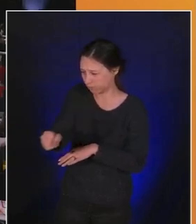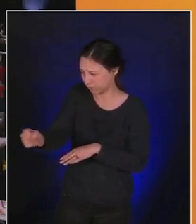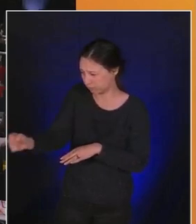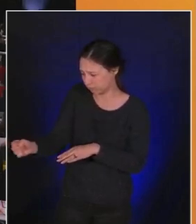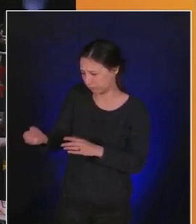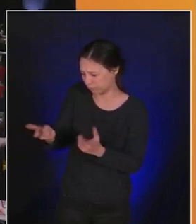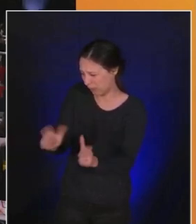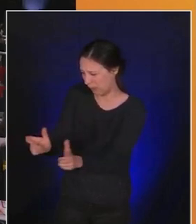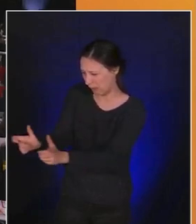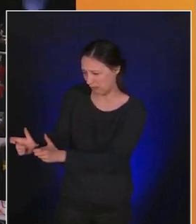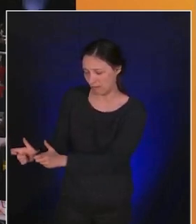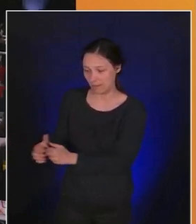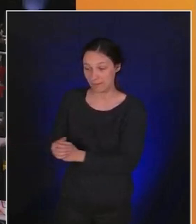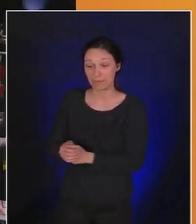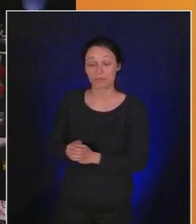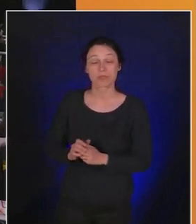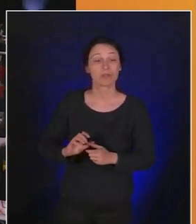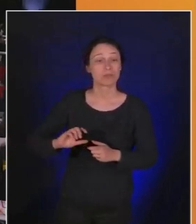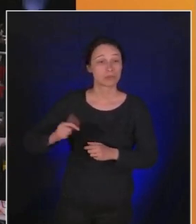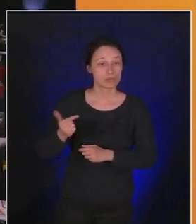de travailleurs et de retraités de